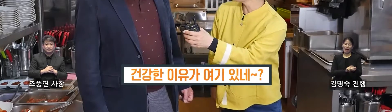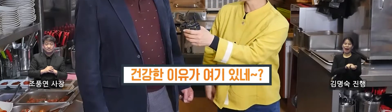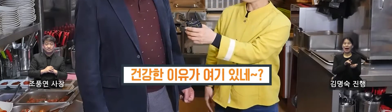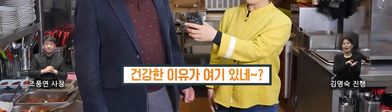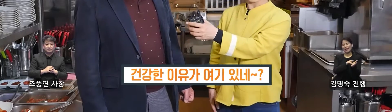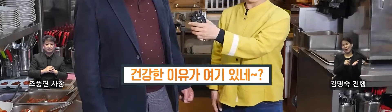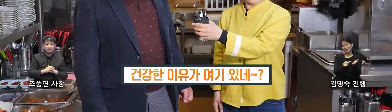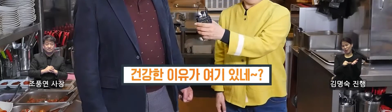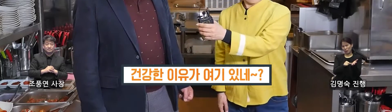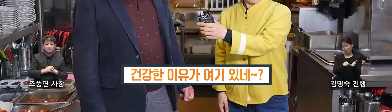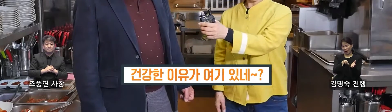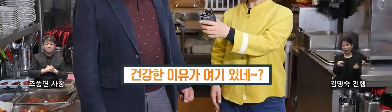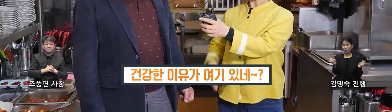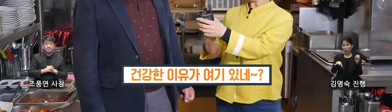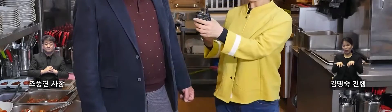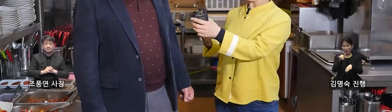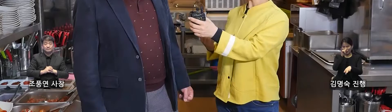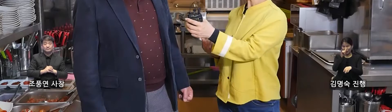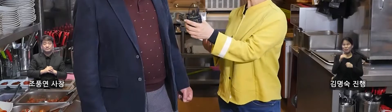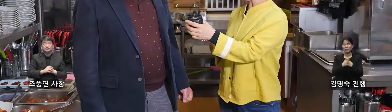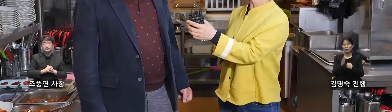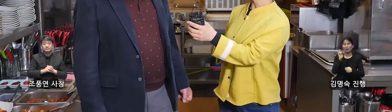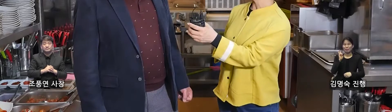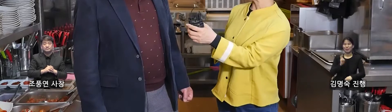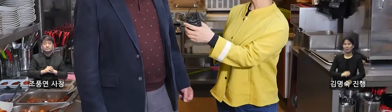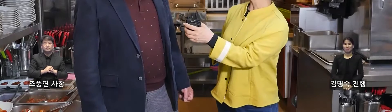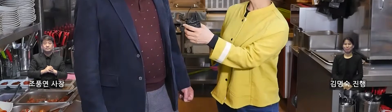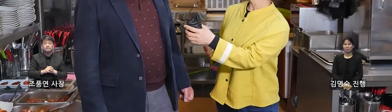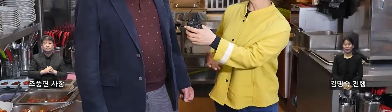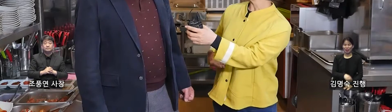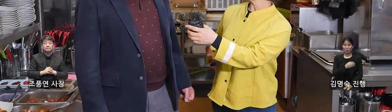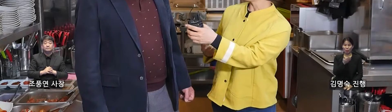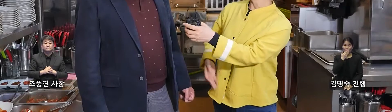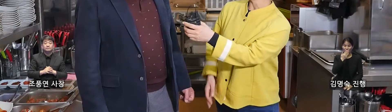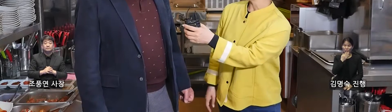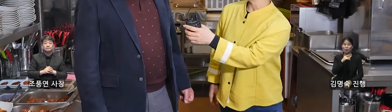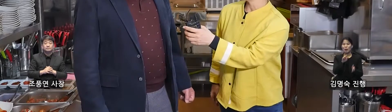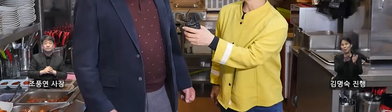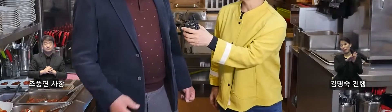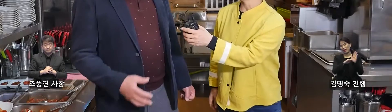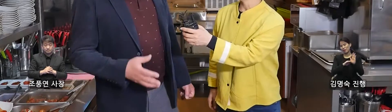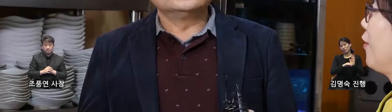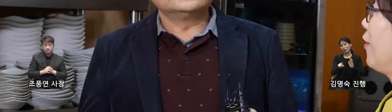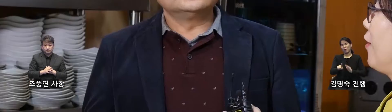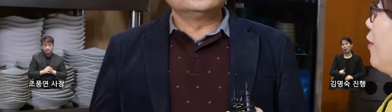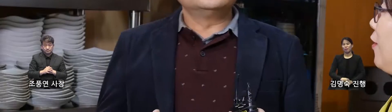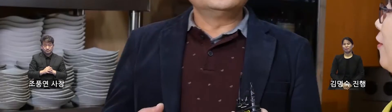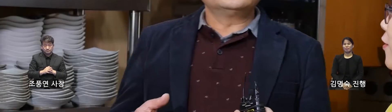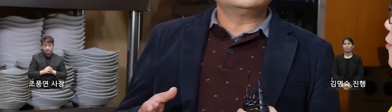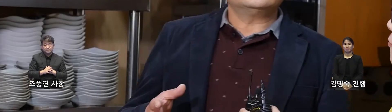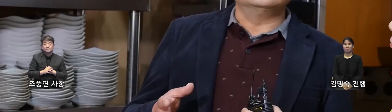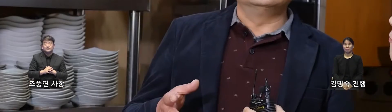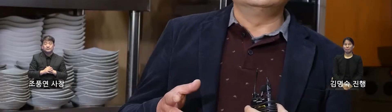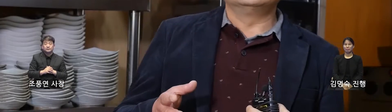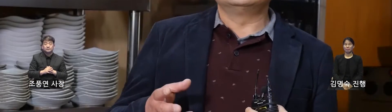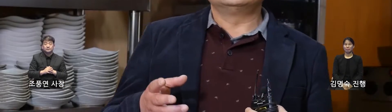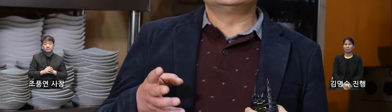들어가서 그렇군요. 아 그러면 오늘 저희가 맛볼 음식은 뭐뭐 있나요? 지금